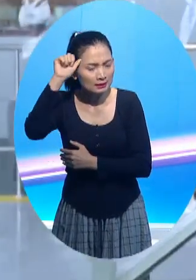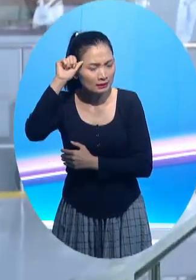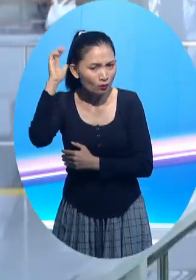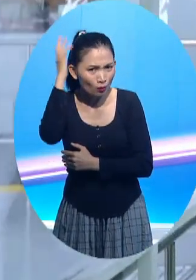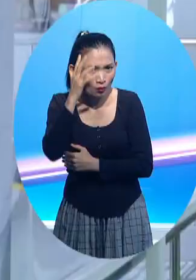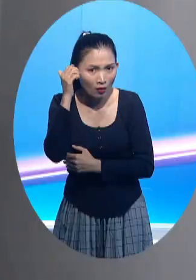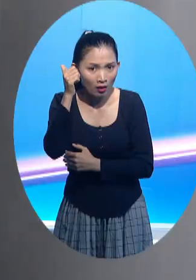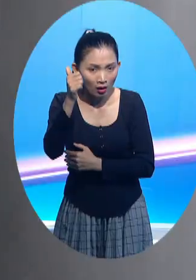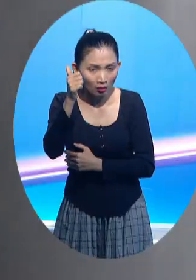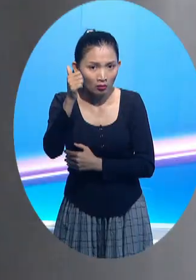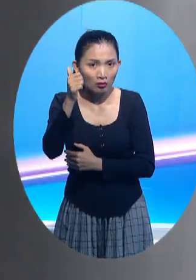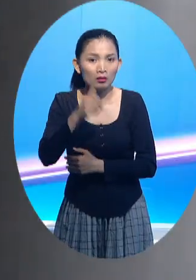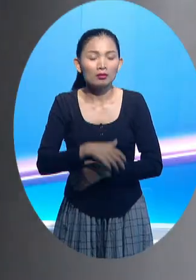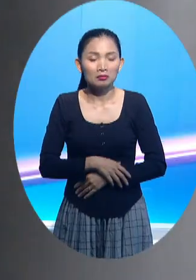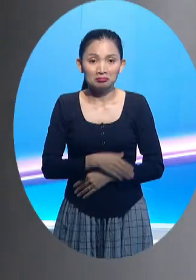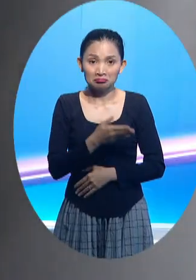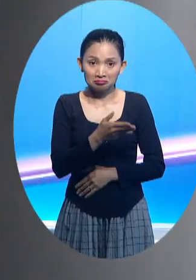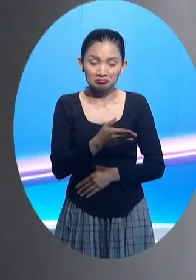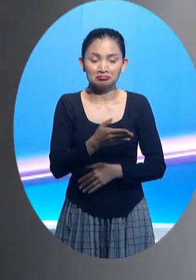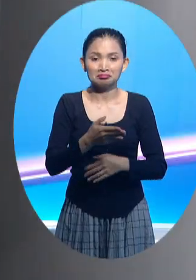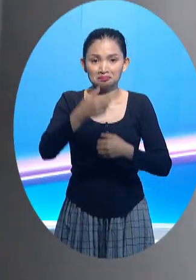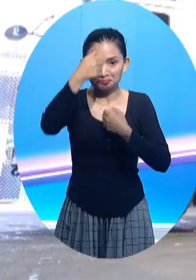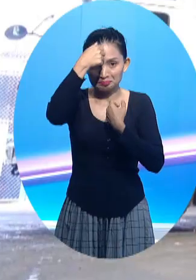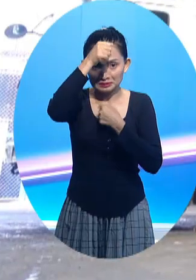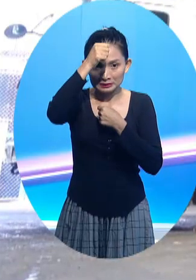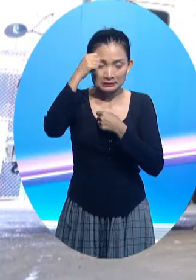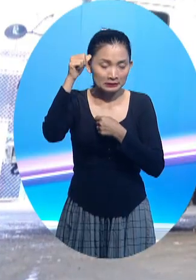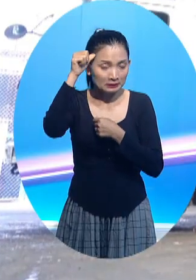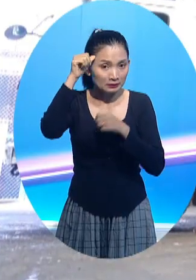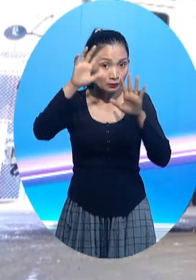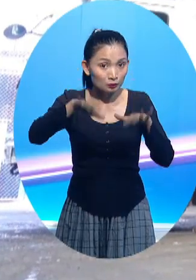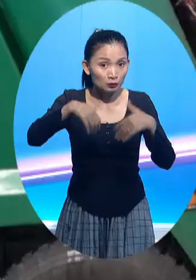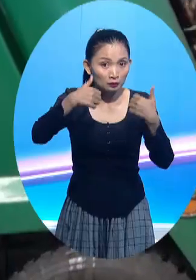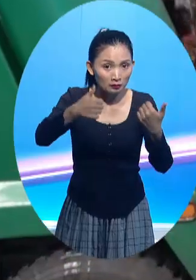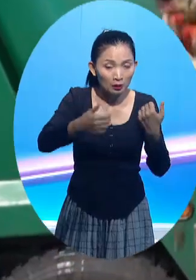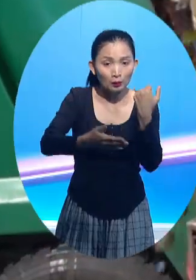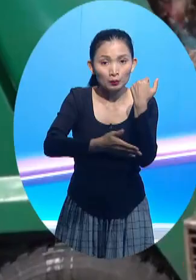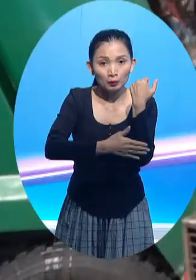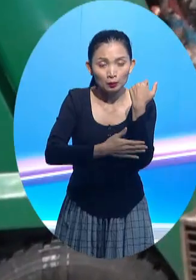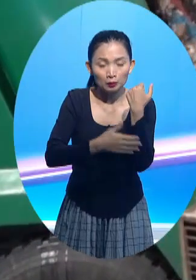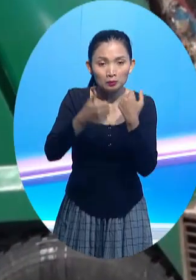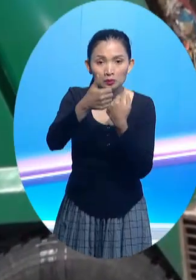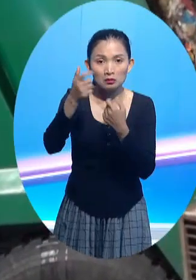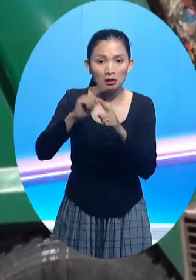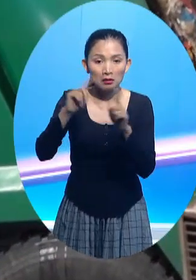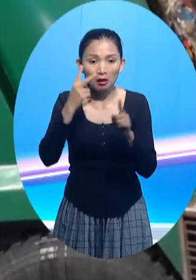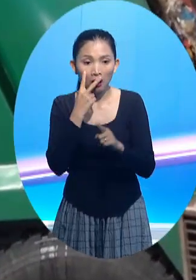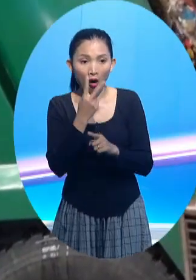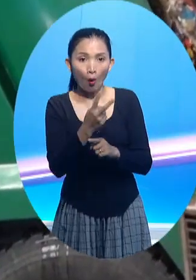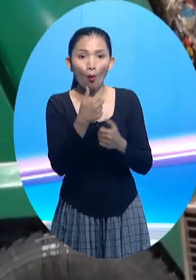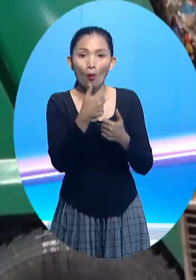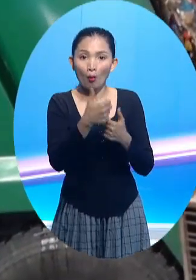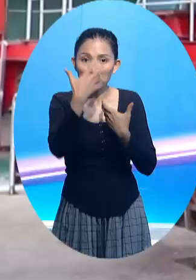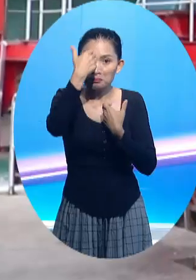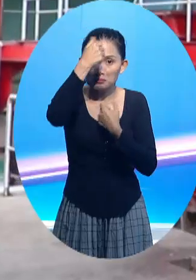hoàn thiện cơ sở hạ tầng của tỉnh Bình Dương để đảm bảo vệ sinh môi trường. Đây cũng là cơ sở để tỉnh tiếp tục thu hút nhiều nhà đầu tư phát triển các khu đô thị,